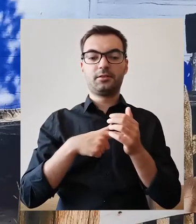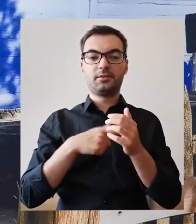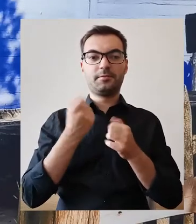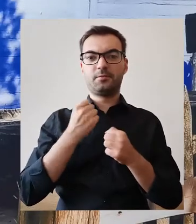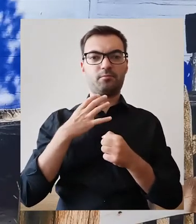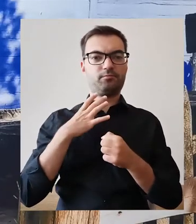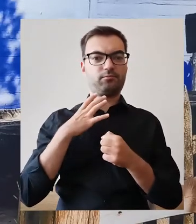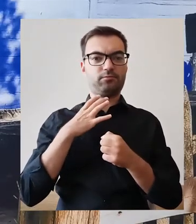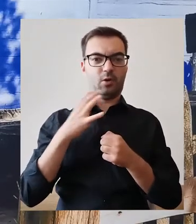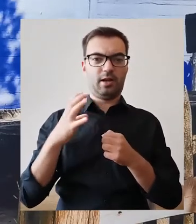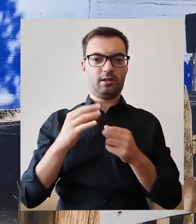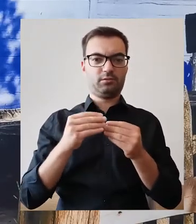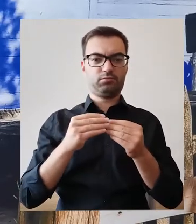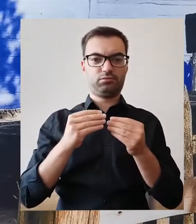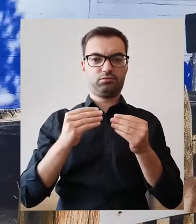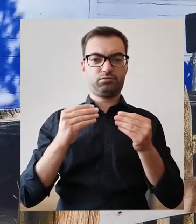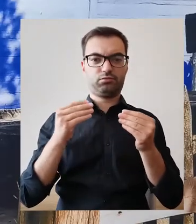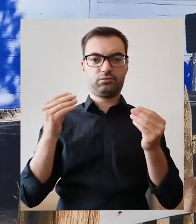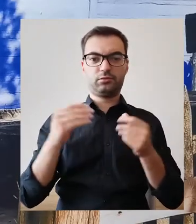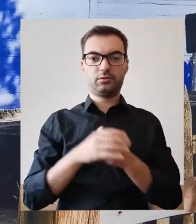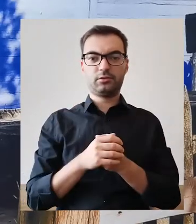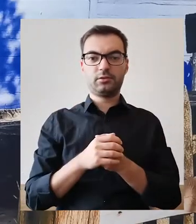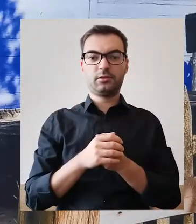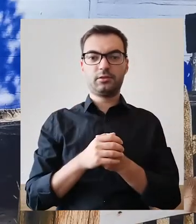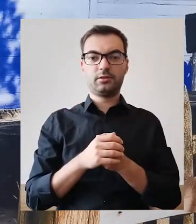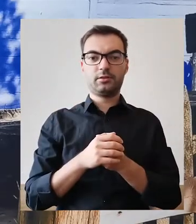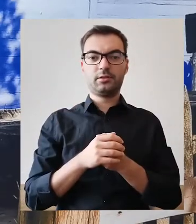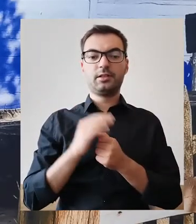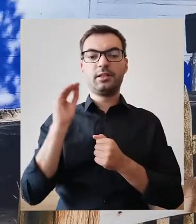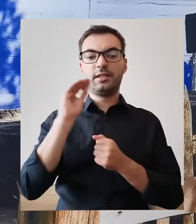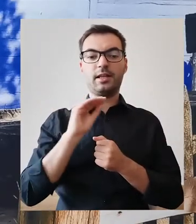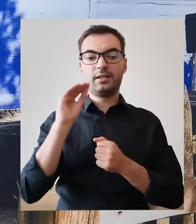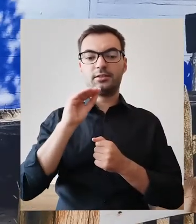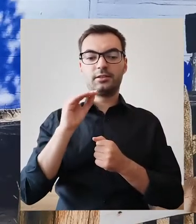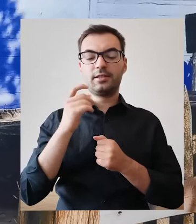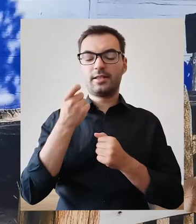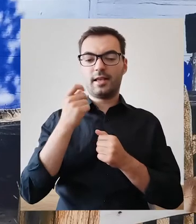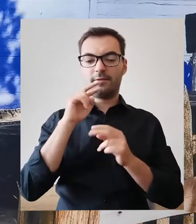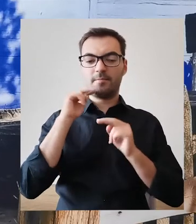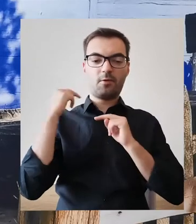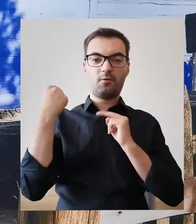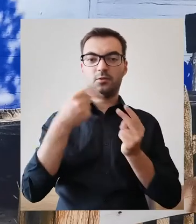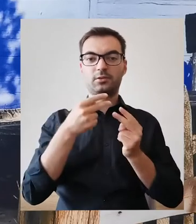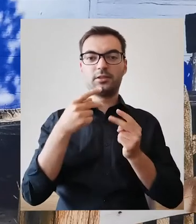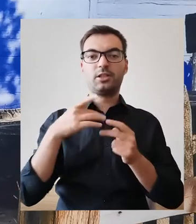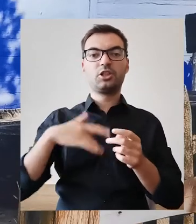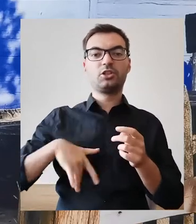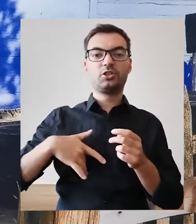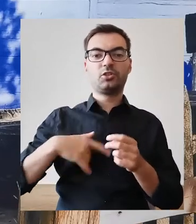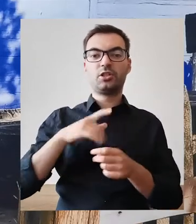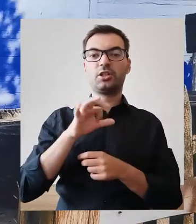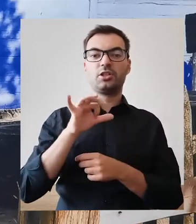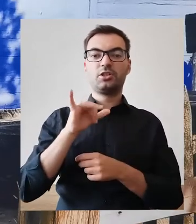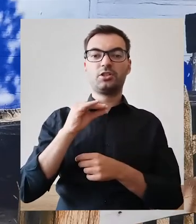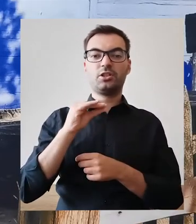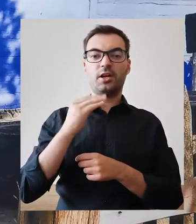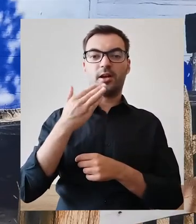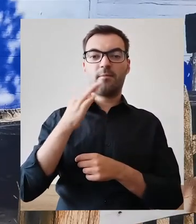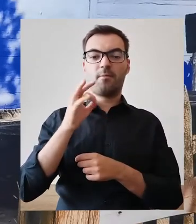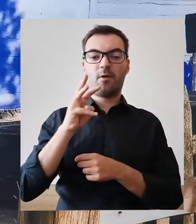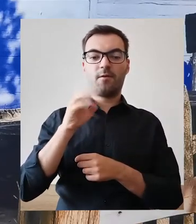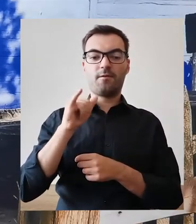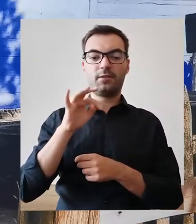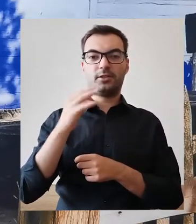bogatszy miejscem natomiast jeszcze na momencik wrócę do księcia się robi takiego bo tak